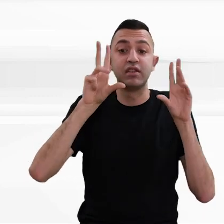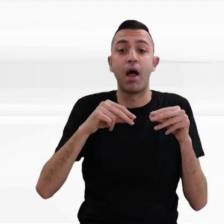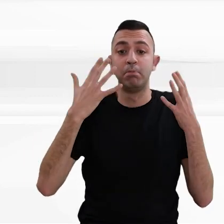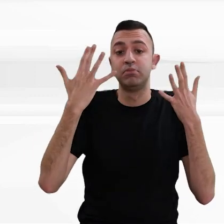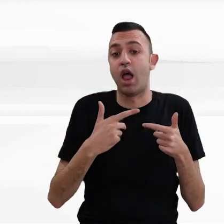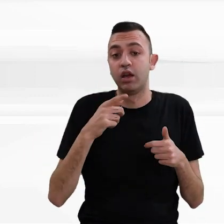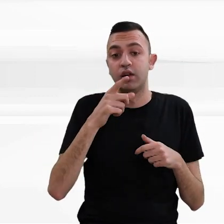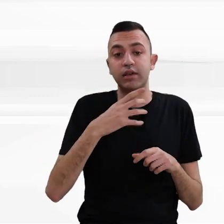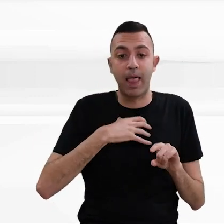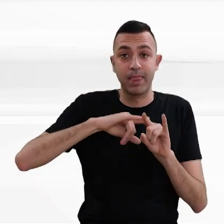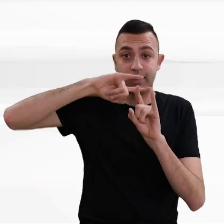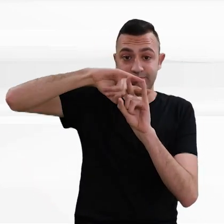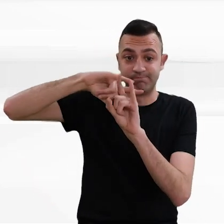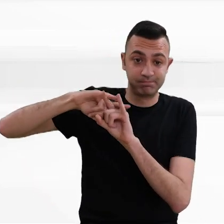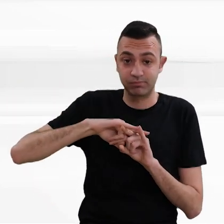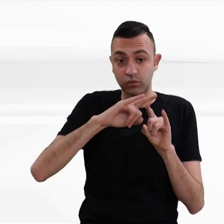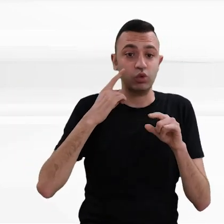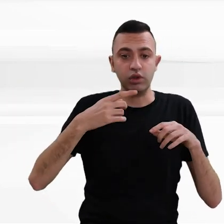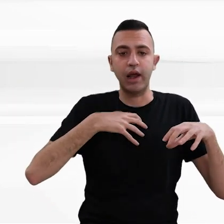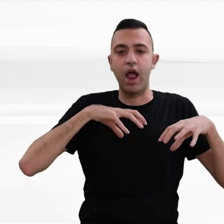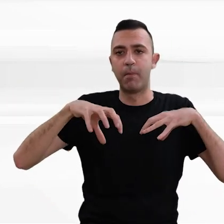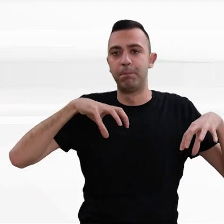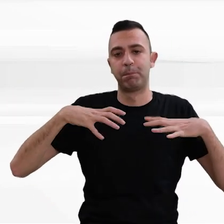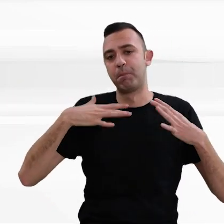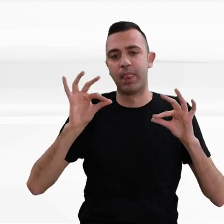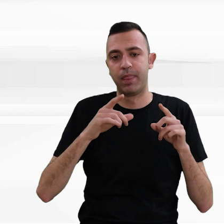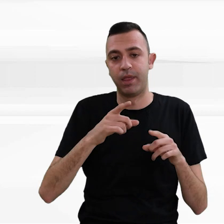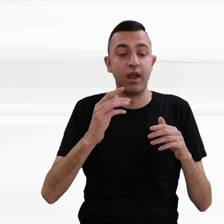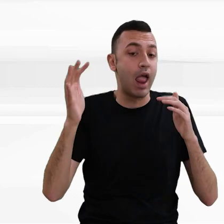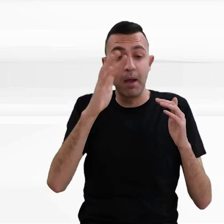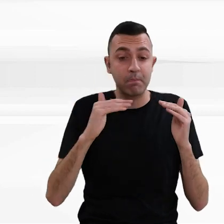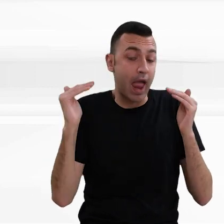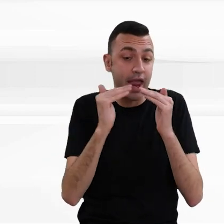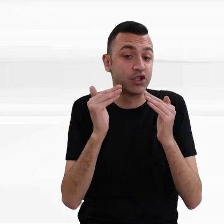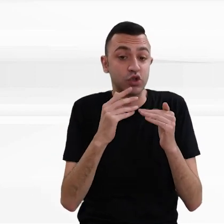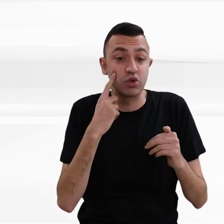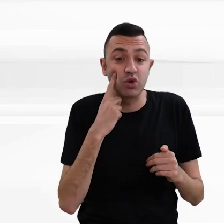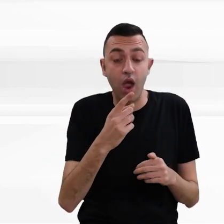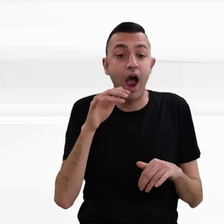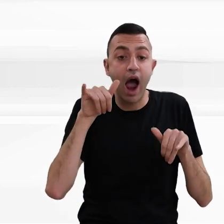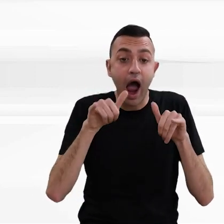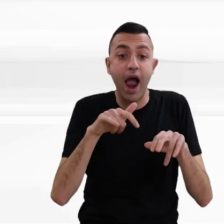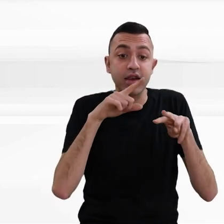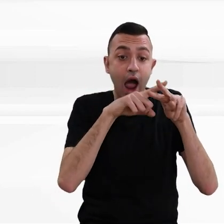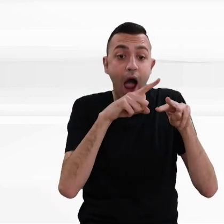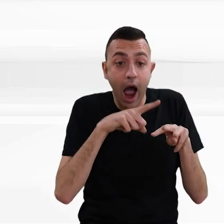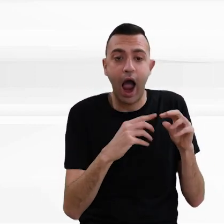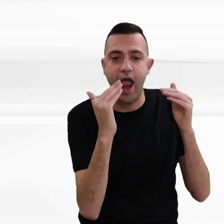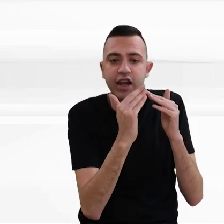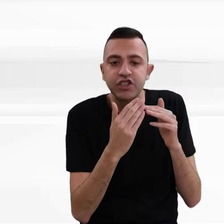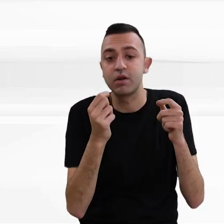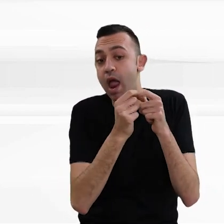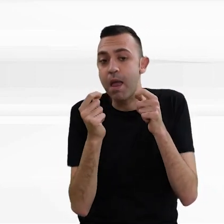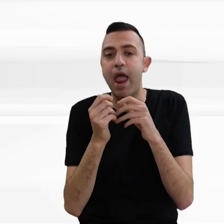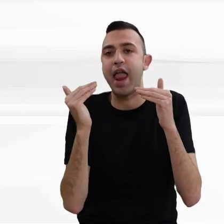eşit olan karesel bölgelerin aşağıdaki gibi ayrılmıştır eşit alanı bölgeler aynı harfi ile gösterildiğine